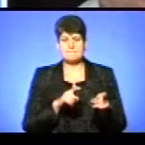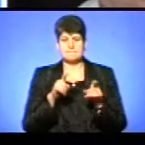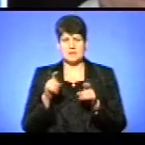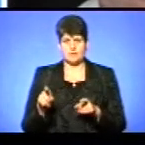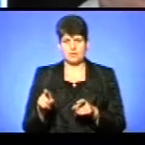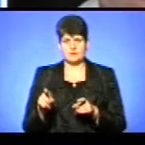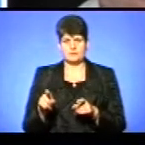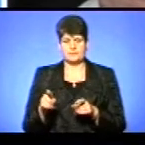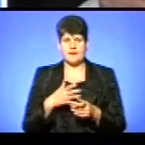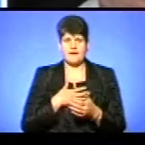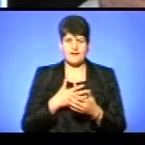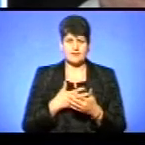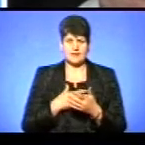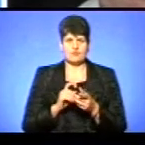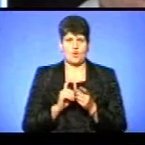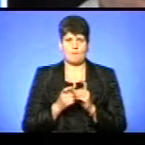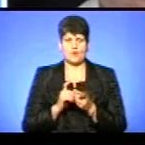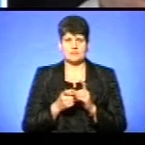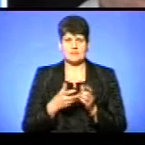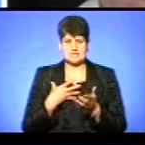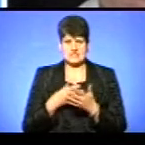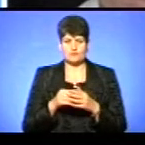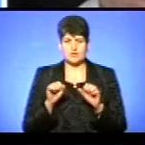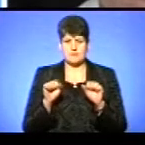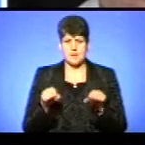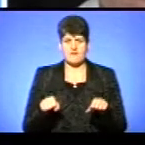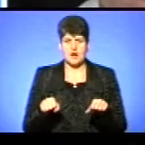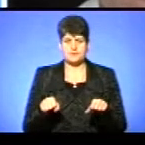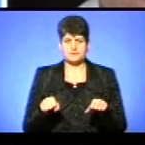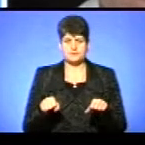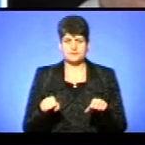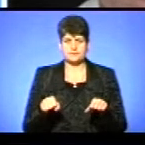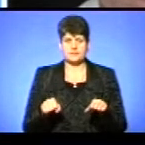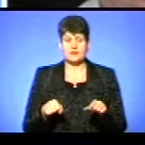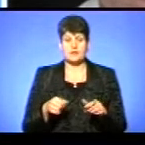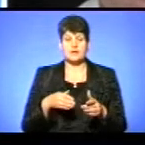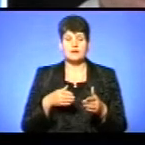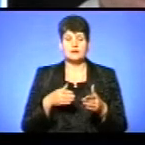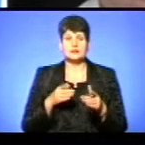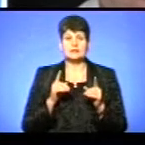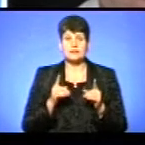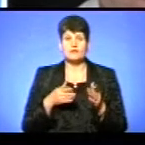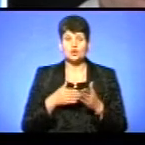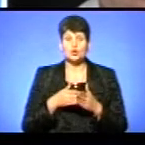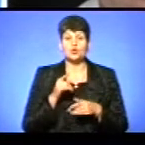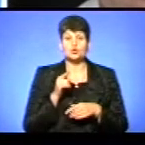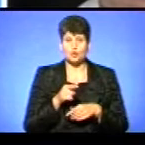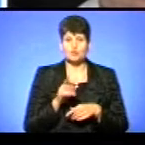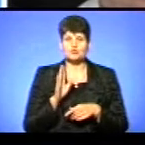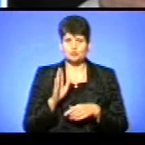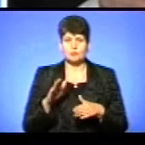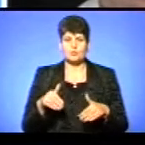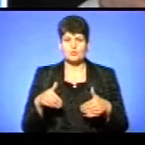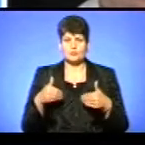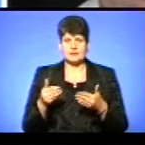до активної боротьби за свої права, навіть до того, що будемо